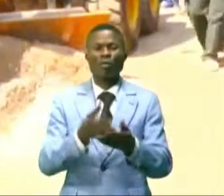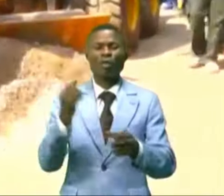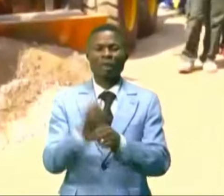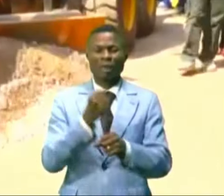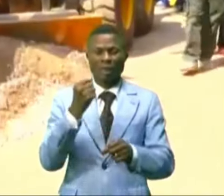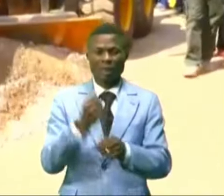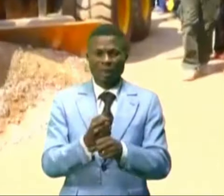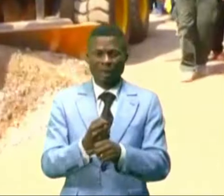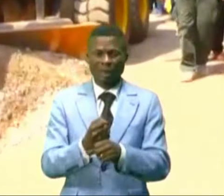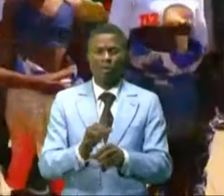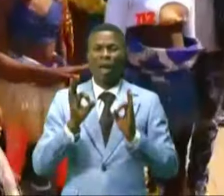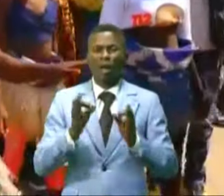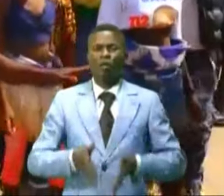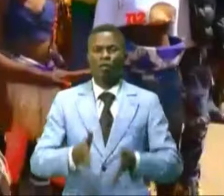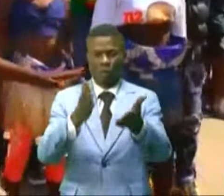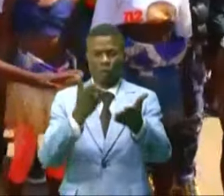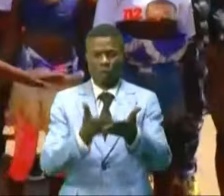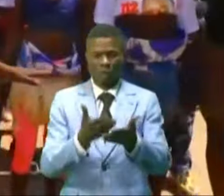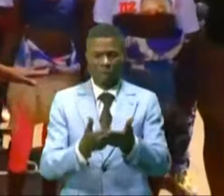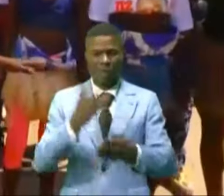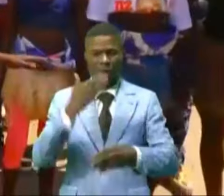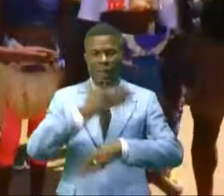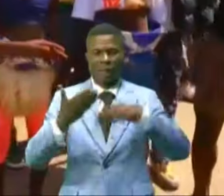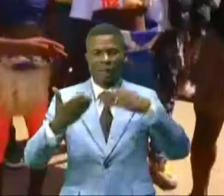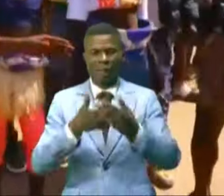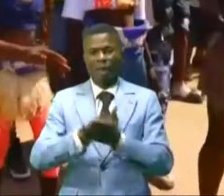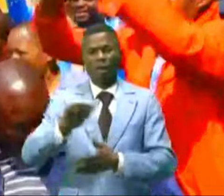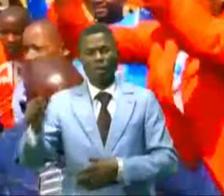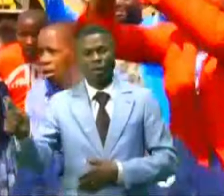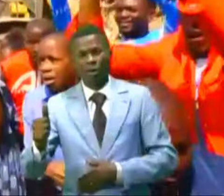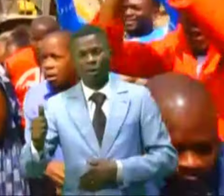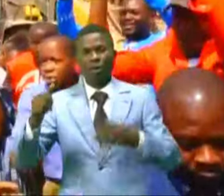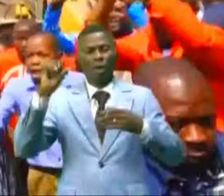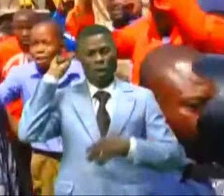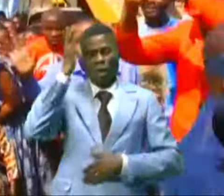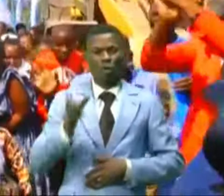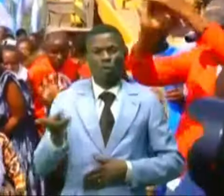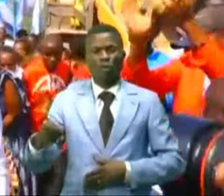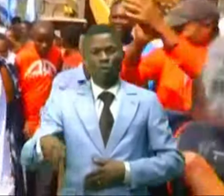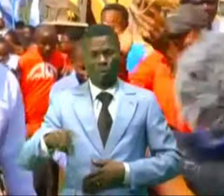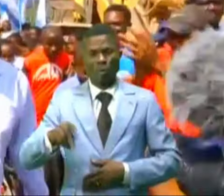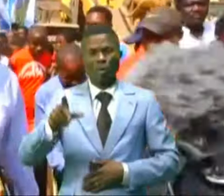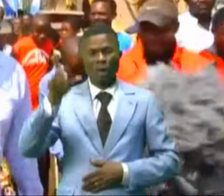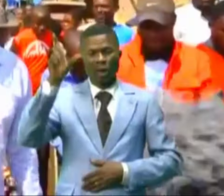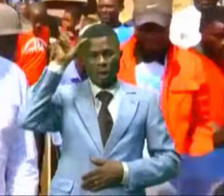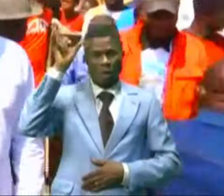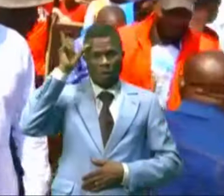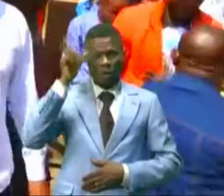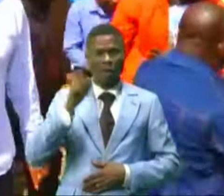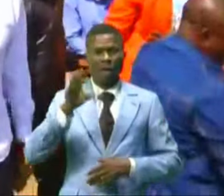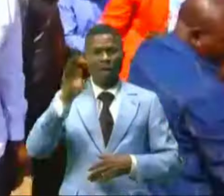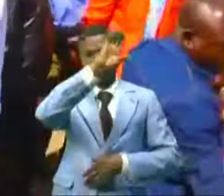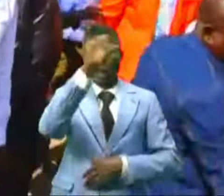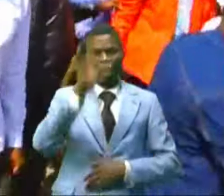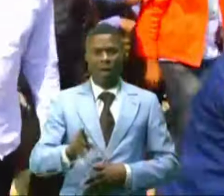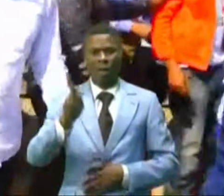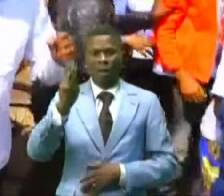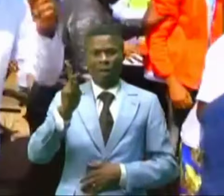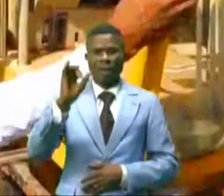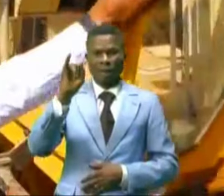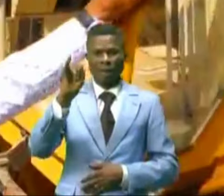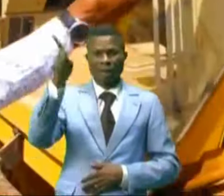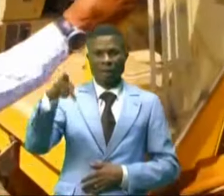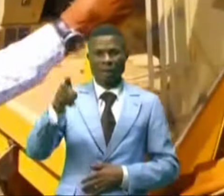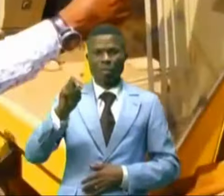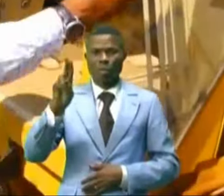à neuf. D'un chantier à un autre, le chef de l'exécutif provincial se rendra dans la commune de Kikula, la